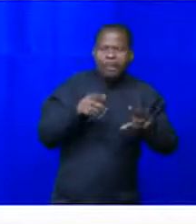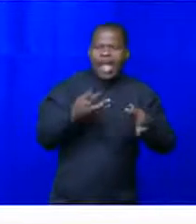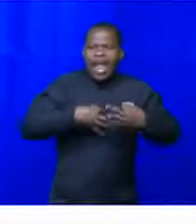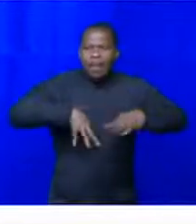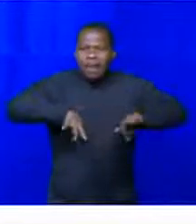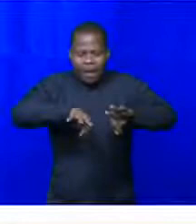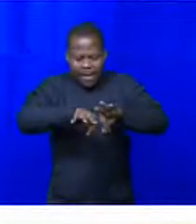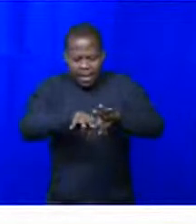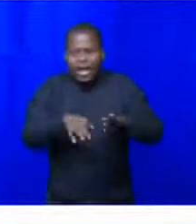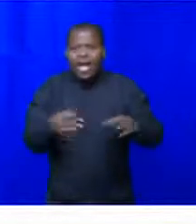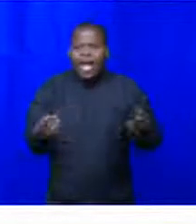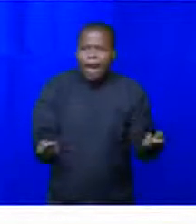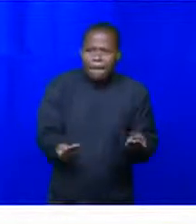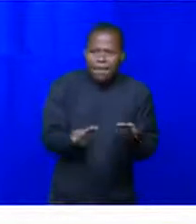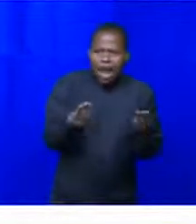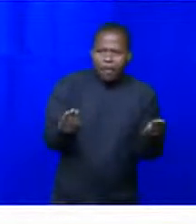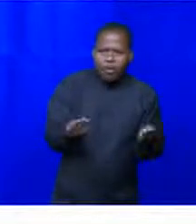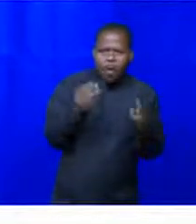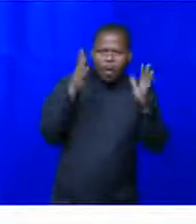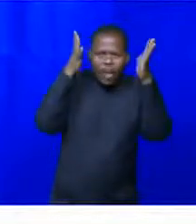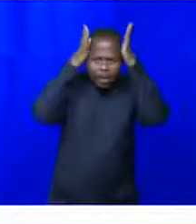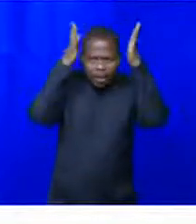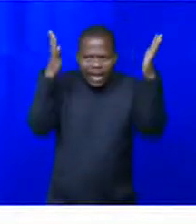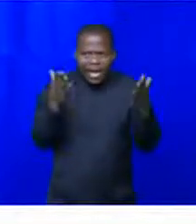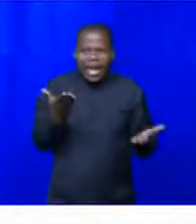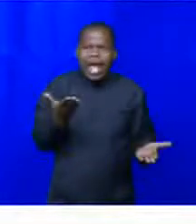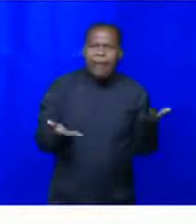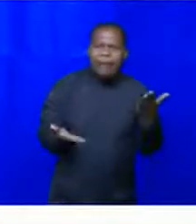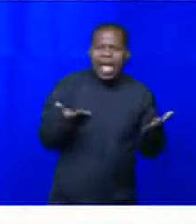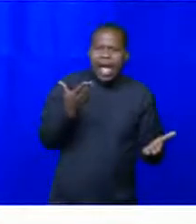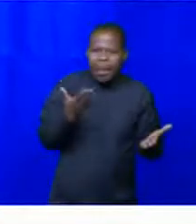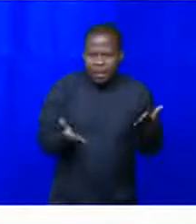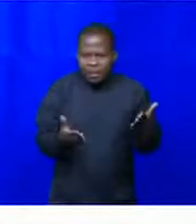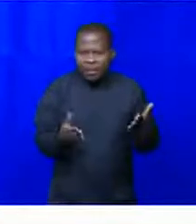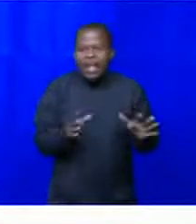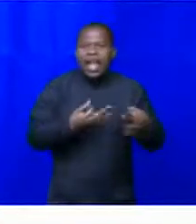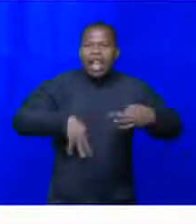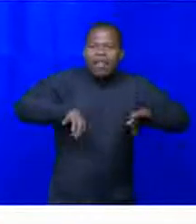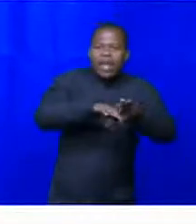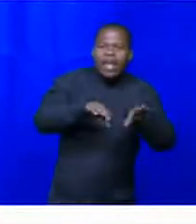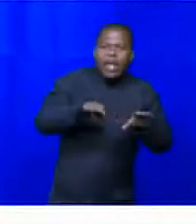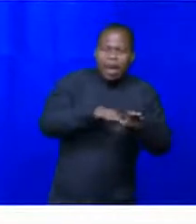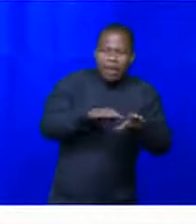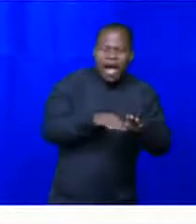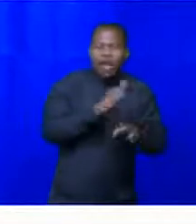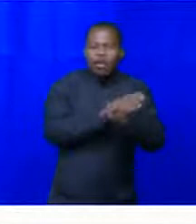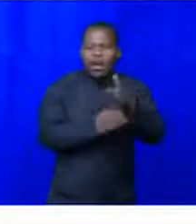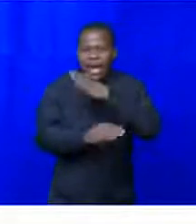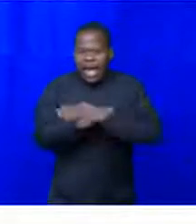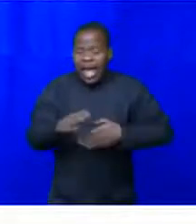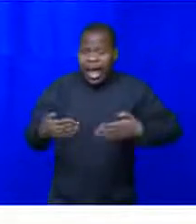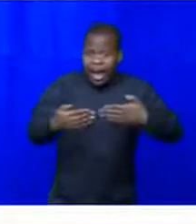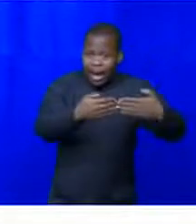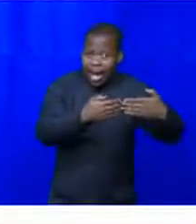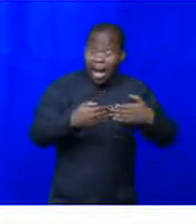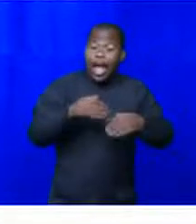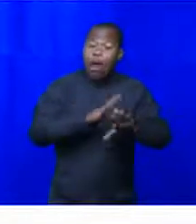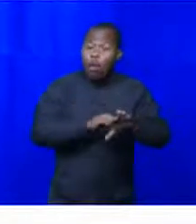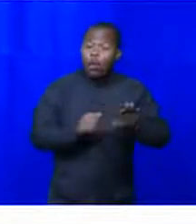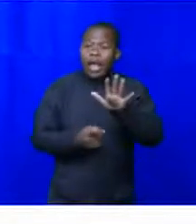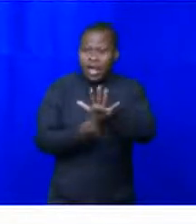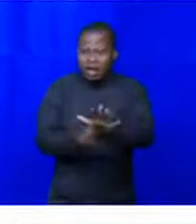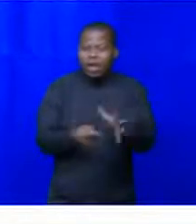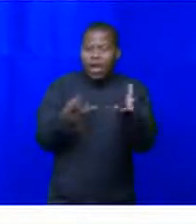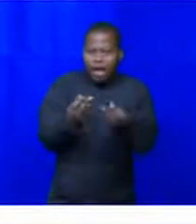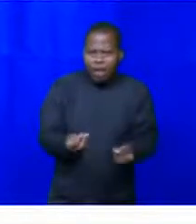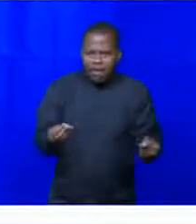maswati lokukhanzakala kuthi kude lotawunakekela lelo lunga lemindeni lelikhubatekile ikakhulukati bamfana